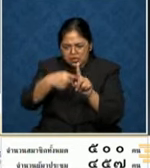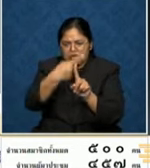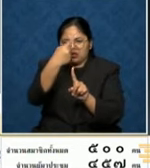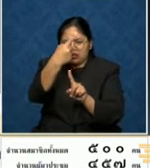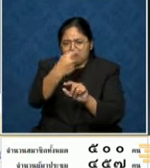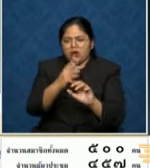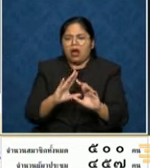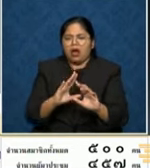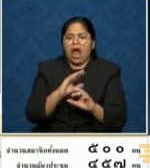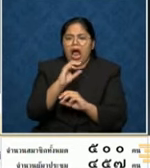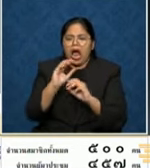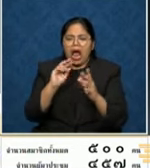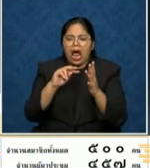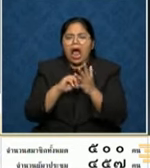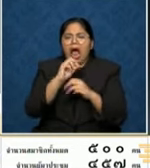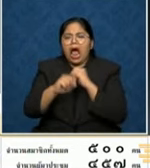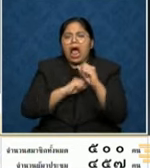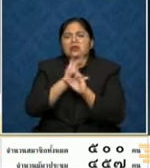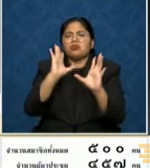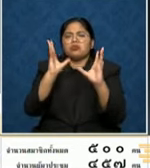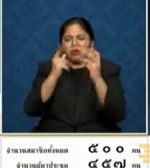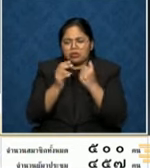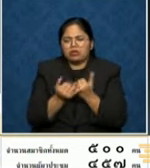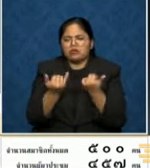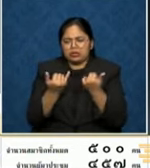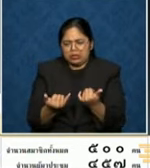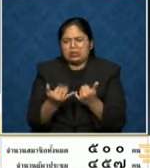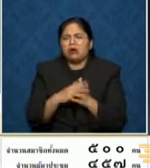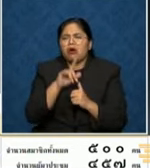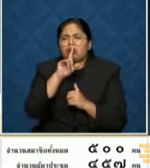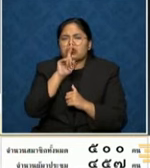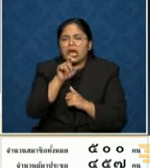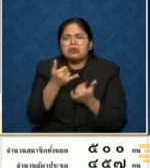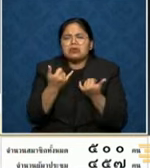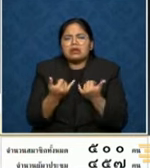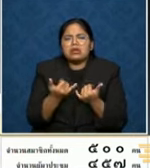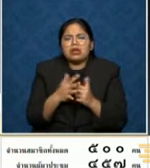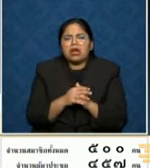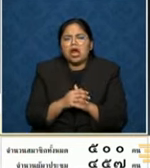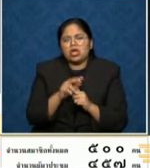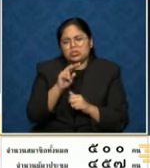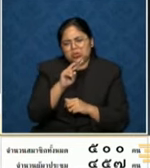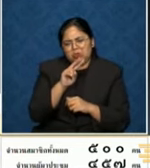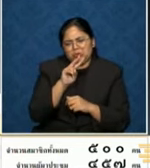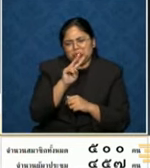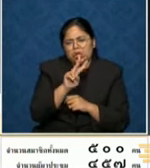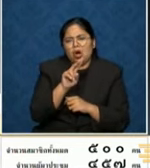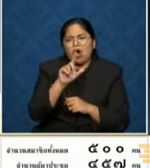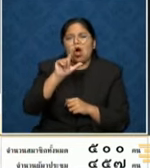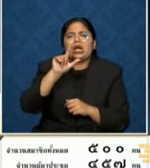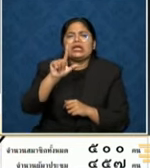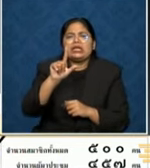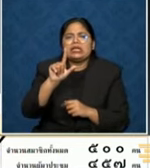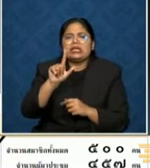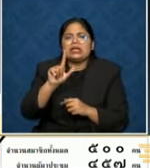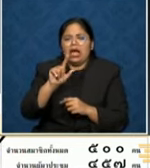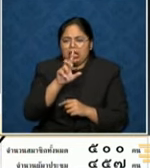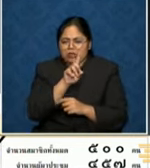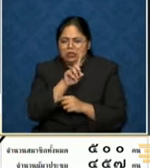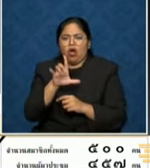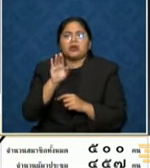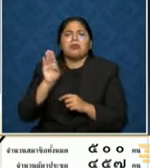ะพี่น้องประชาชนที่ใช้น้ำมันเบนซินก็ฝากถามมานะคะตอนนี้2ลิตร100นะคะก็จะมีมาตรการต่อเนื่อง